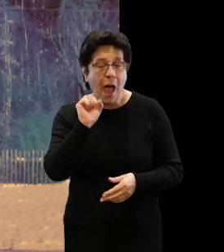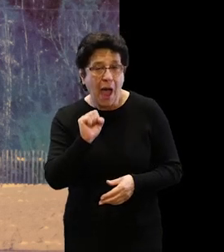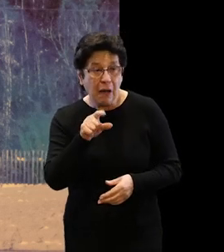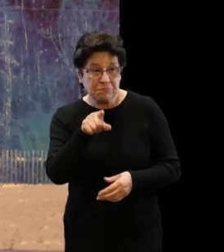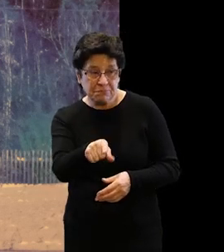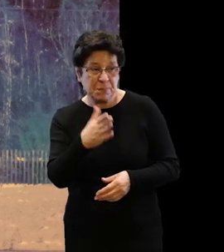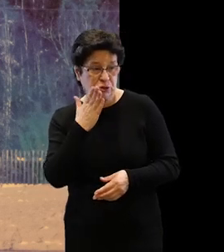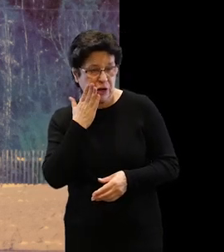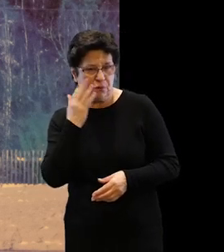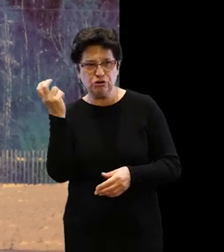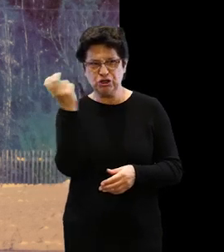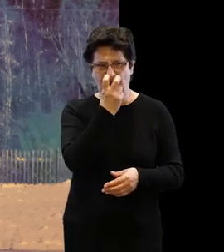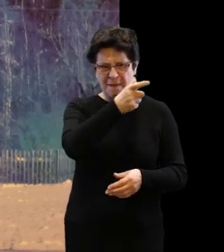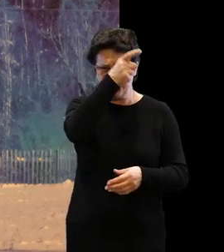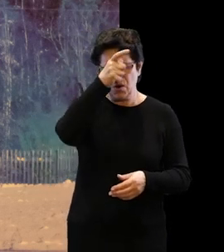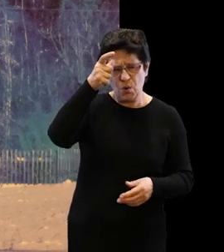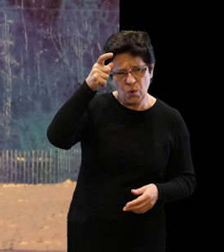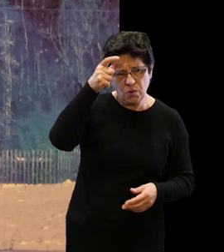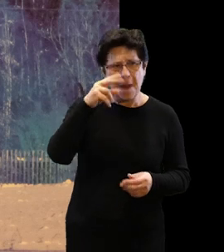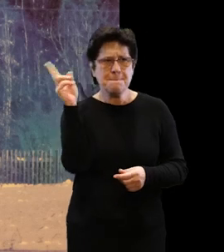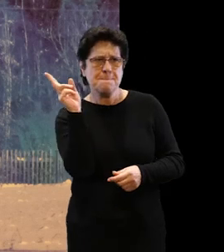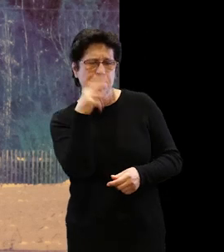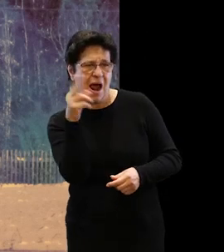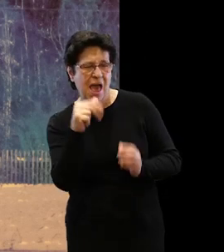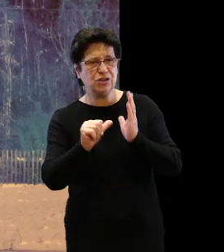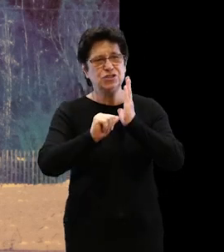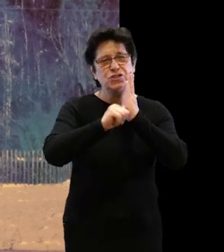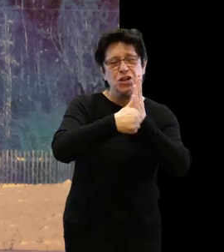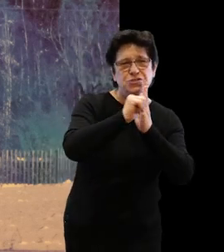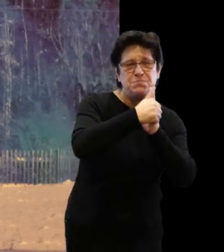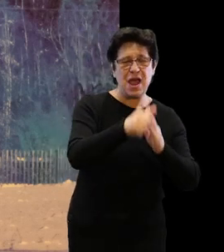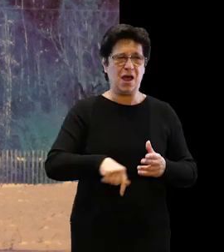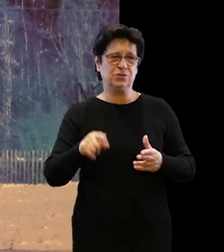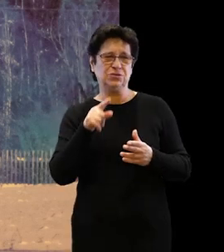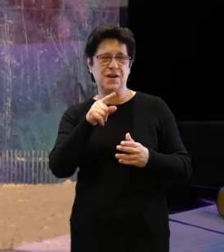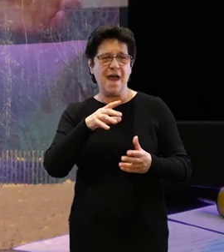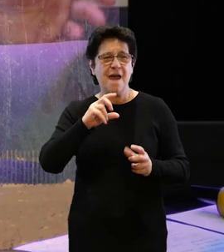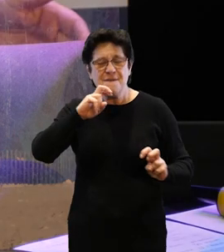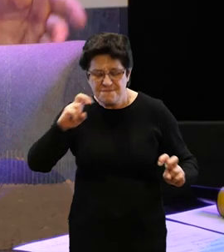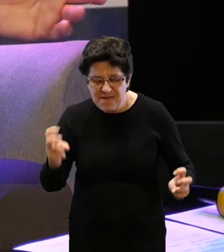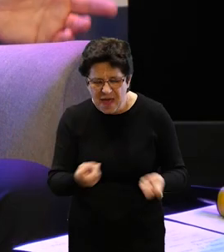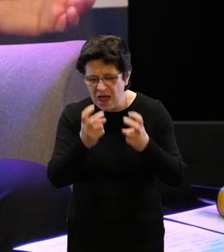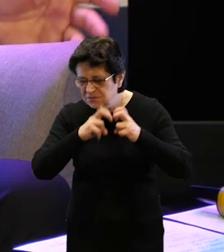ciekawi ludzie malarze rzeźbiarze kompozytorzy wynalazcy literaci